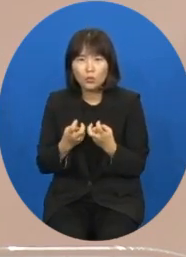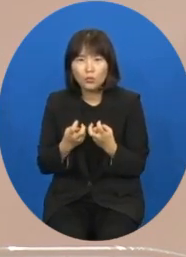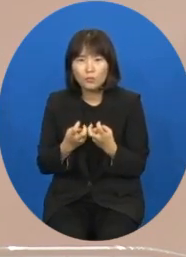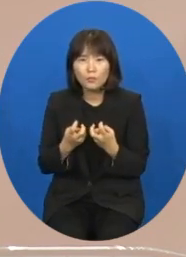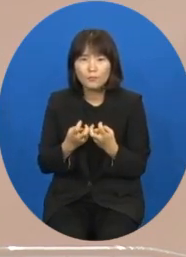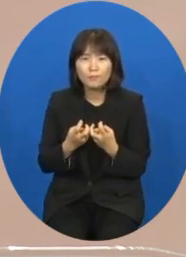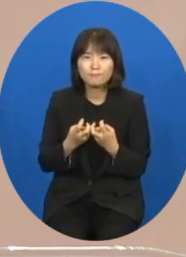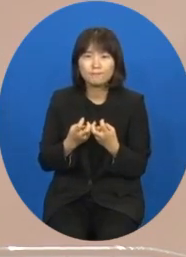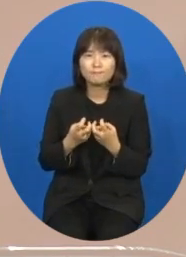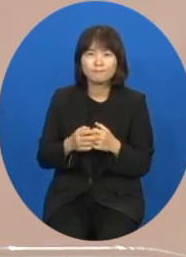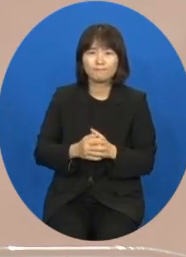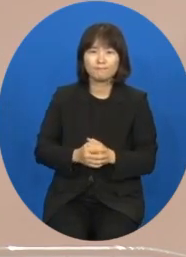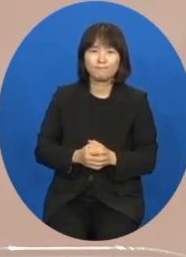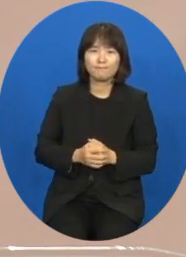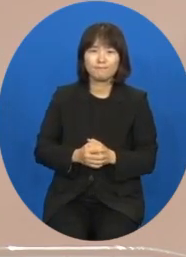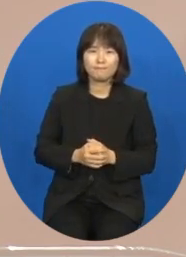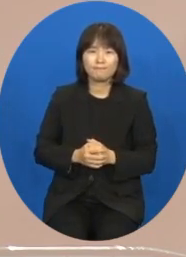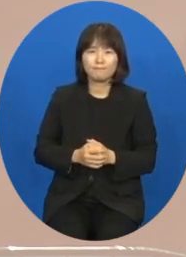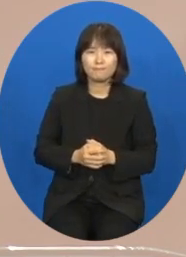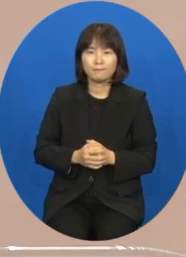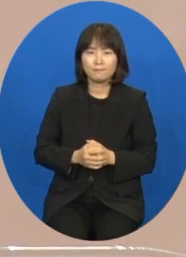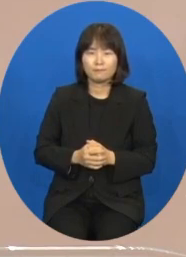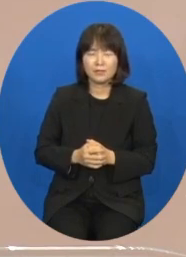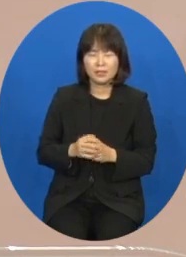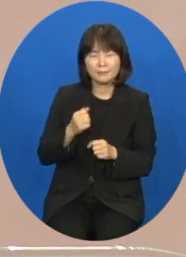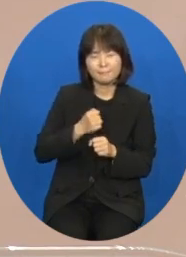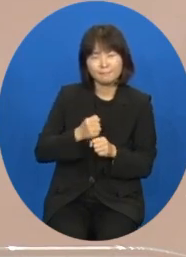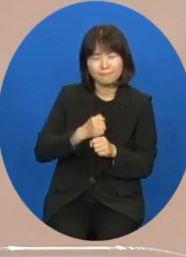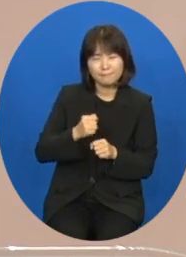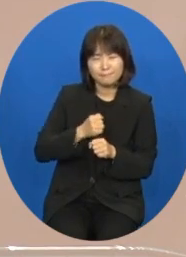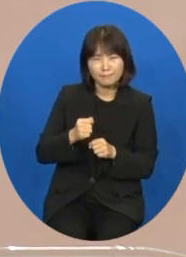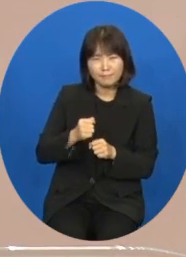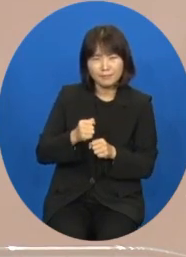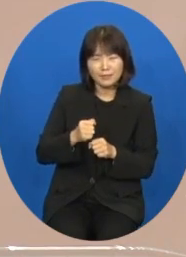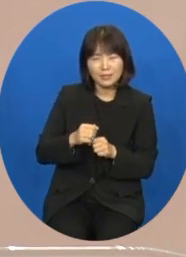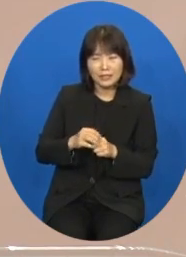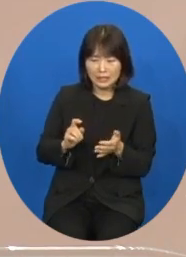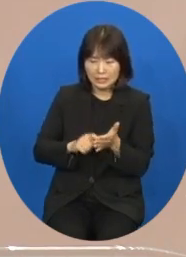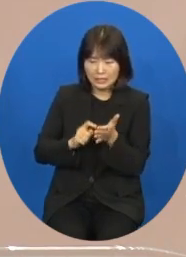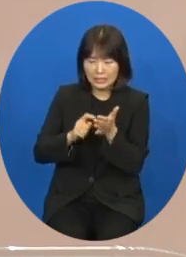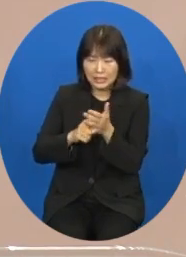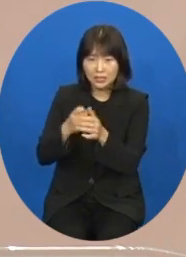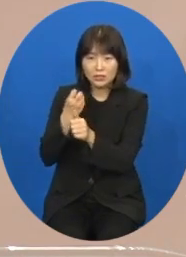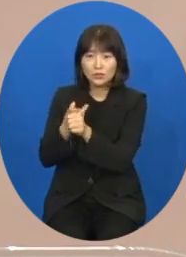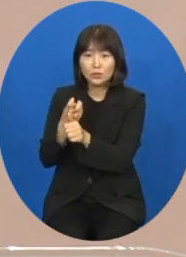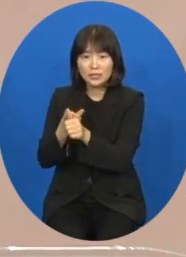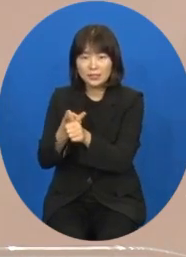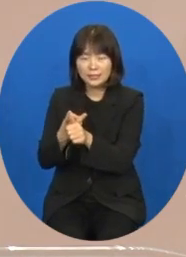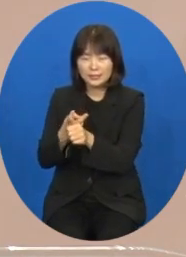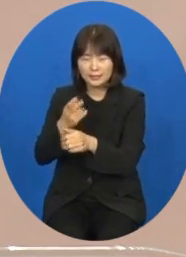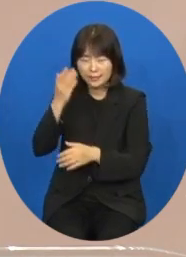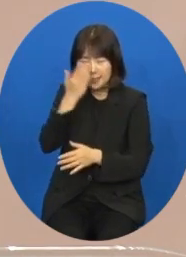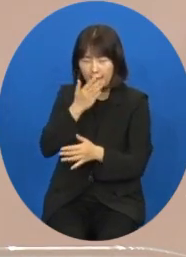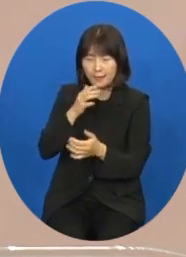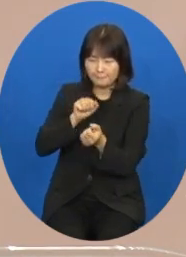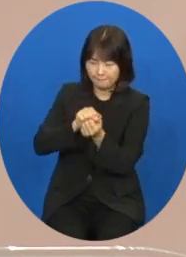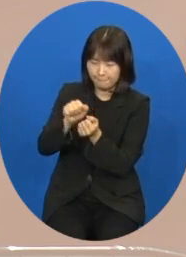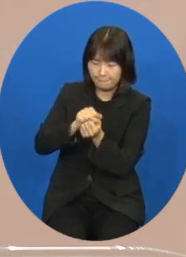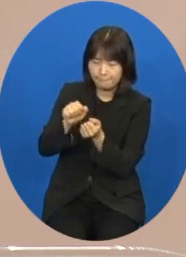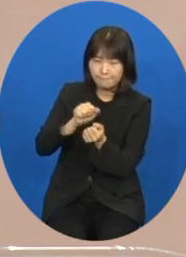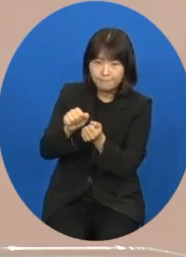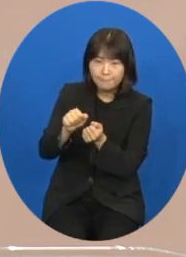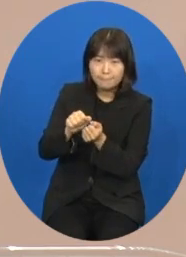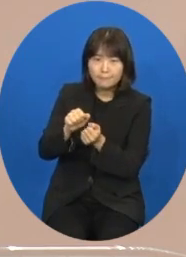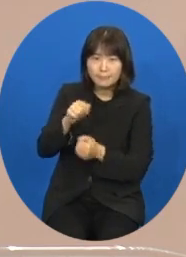될까? 너무 이제 당황스러워서 그냥 급히 그 토끼를 깨끗하게 씻어서,